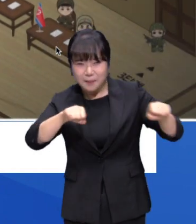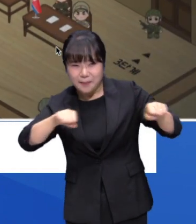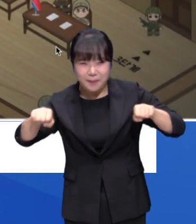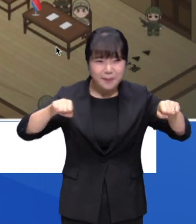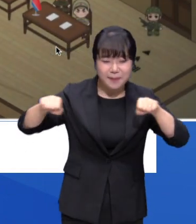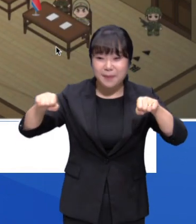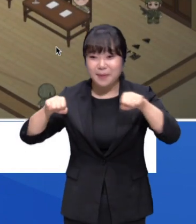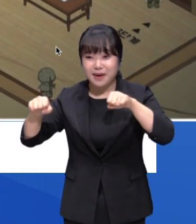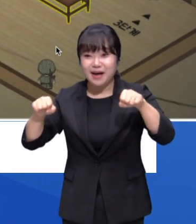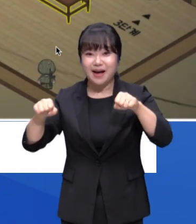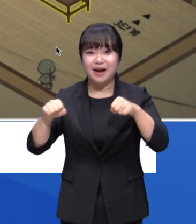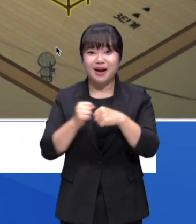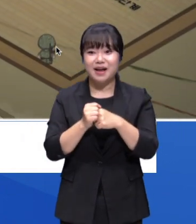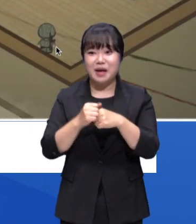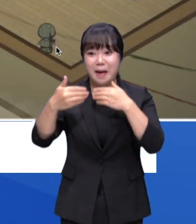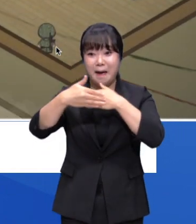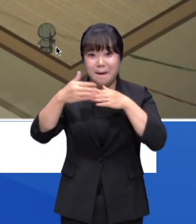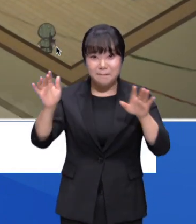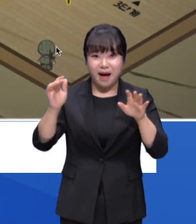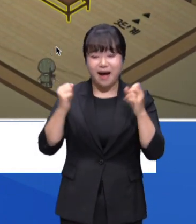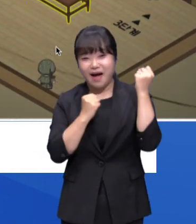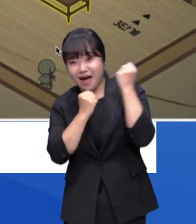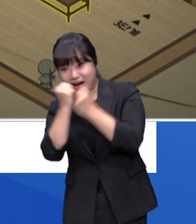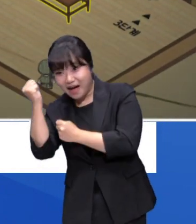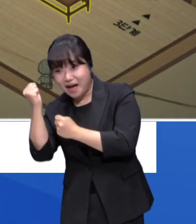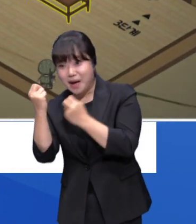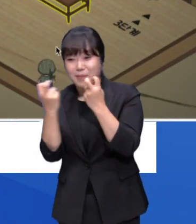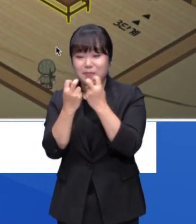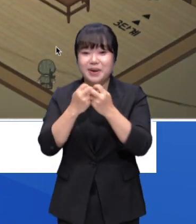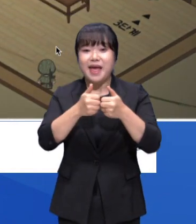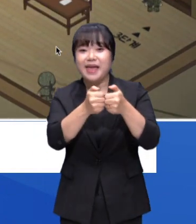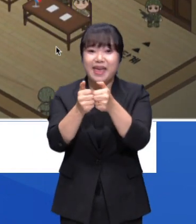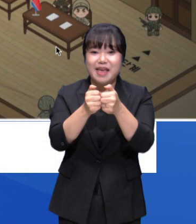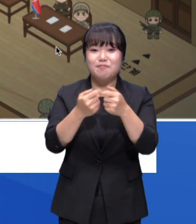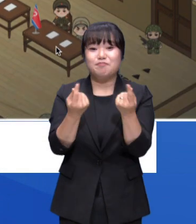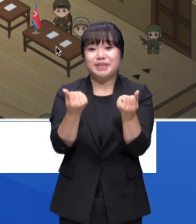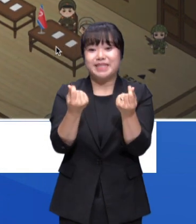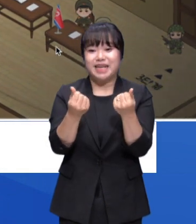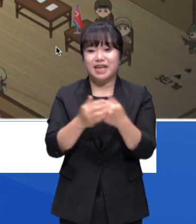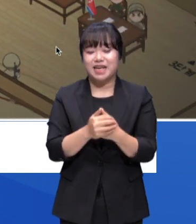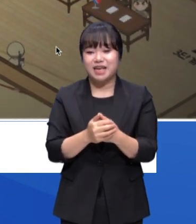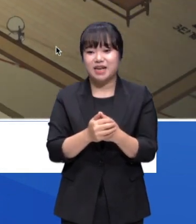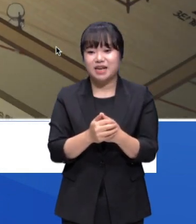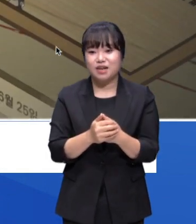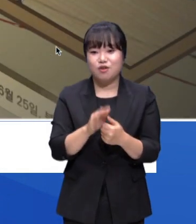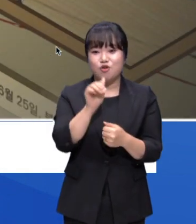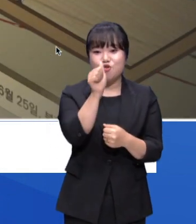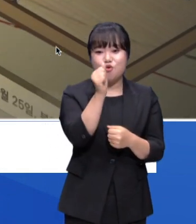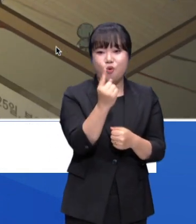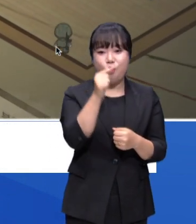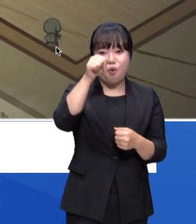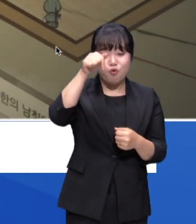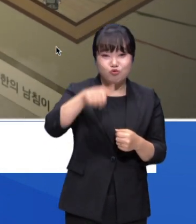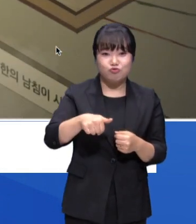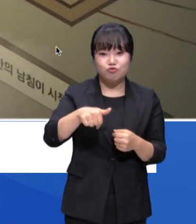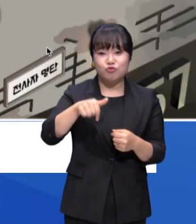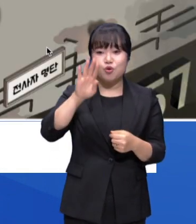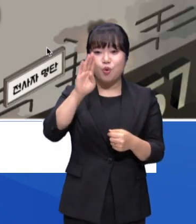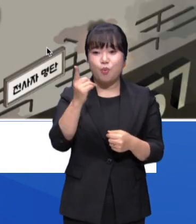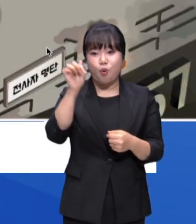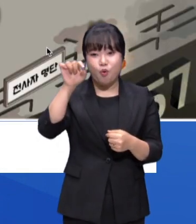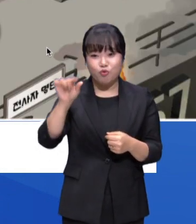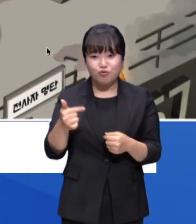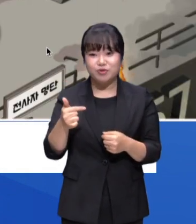그 저희들이 이제 그 컨텐츠를 하나 만들었어요. 네. 이름은 호국 보훈 어드벤처라고 네. 하는데요.